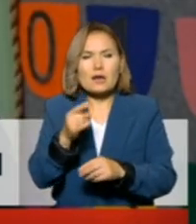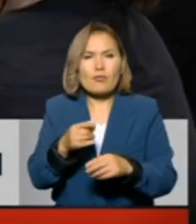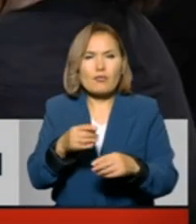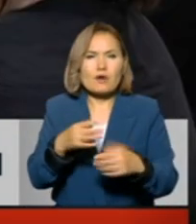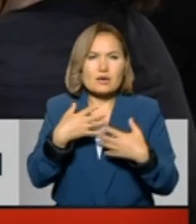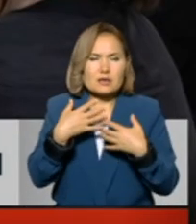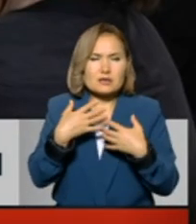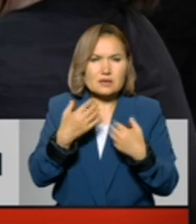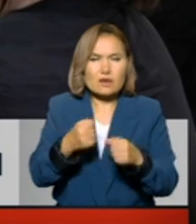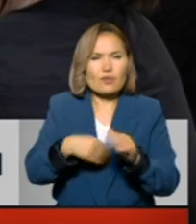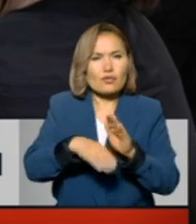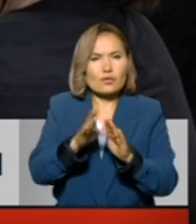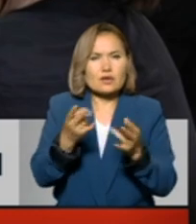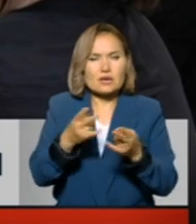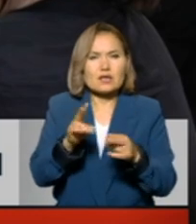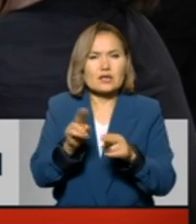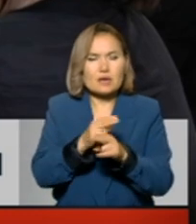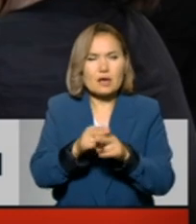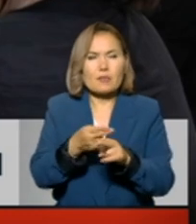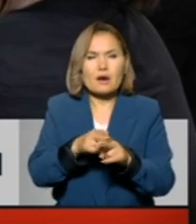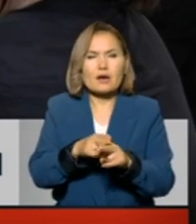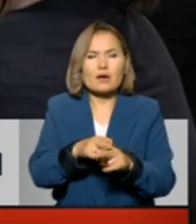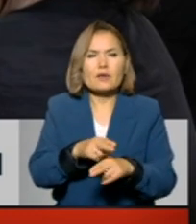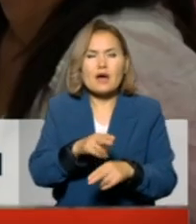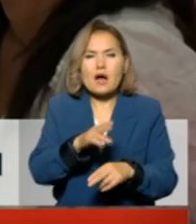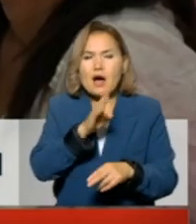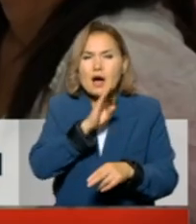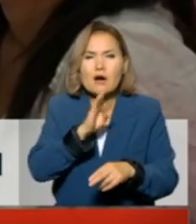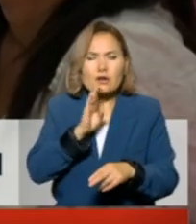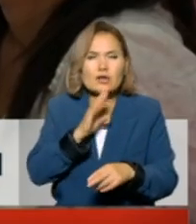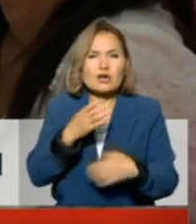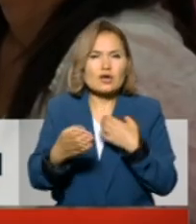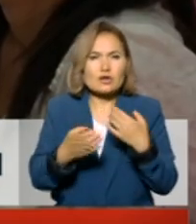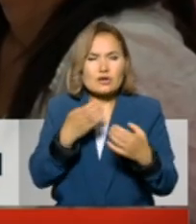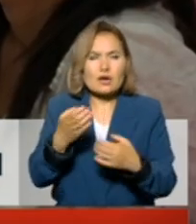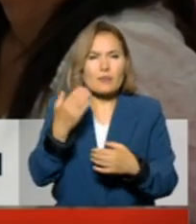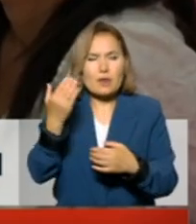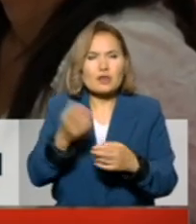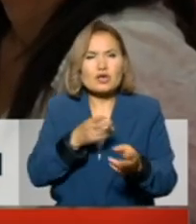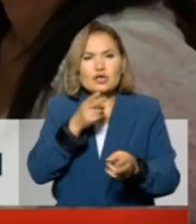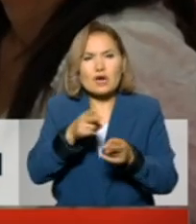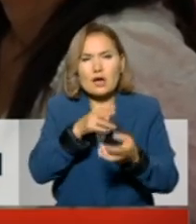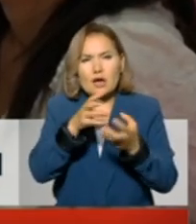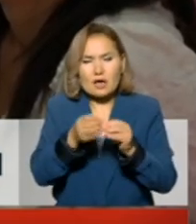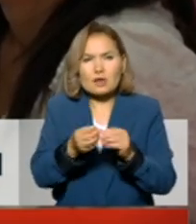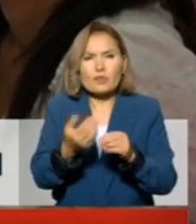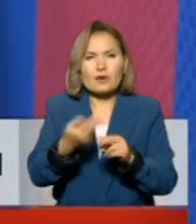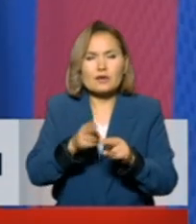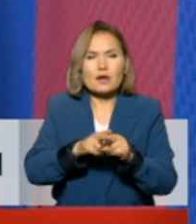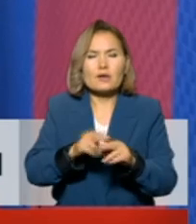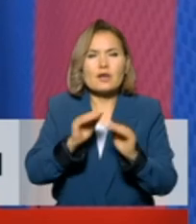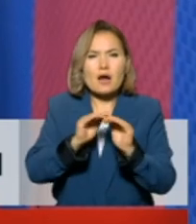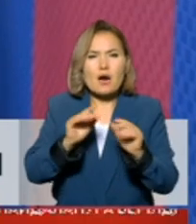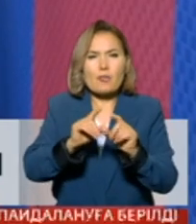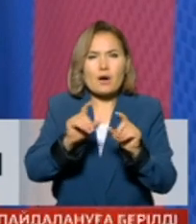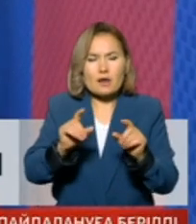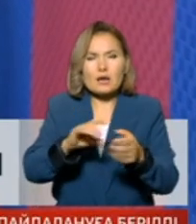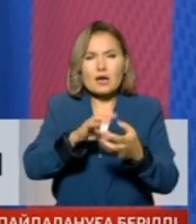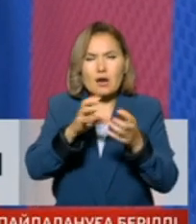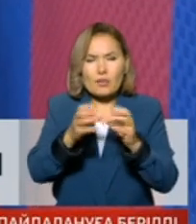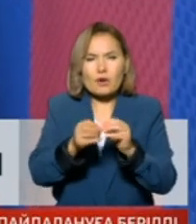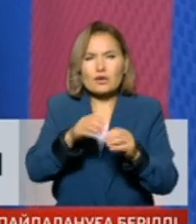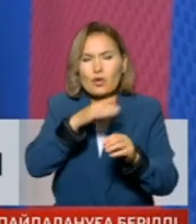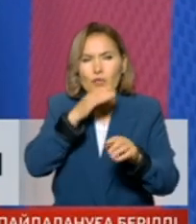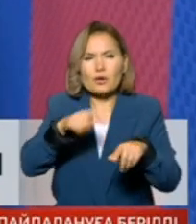емес. Ата-аналардың дүрлігіне себеп болған соңғы кездегі жиілеп кеткен тексерістер. Келгендерінің өзі бар нәрсені жоқ деп көрсеткен, ал енді